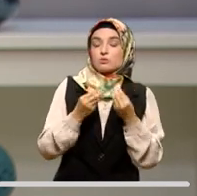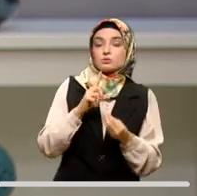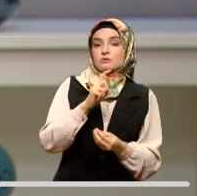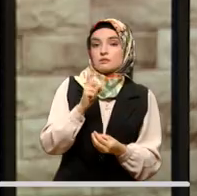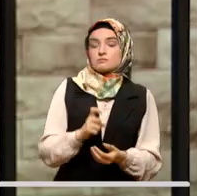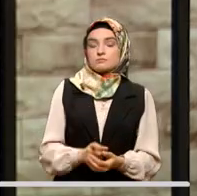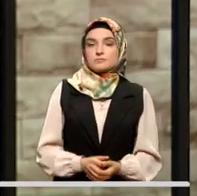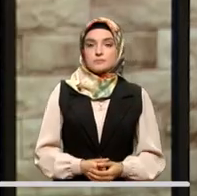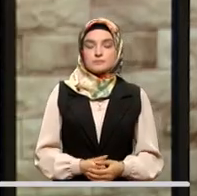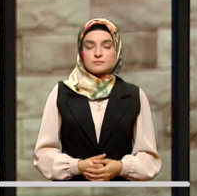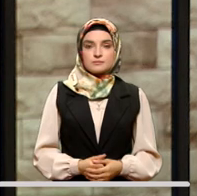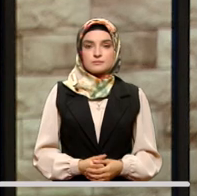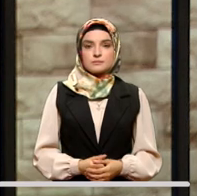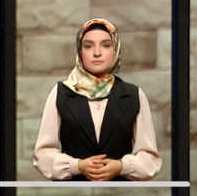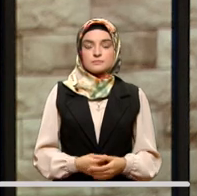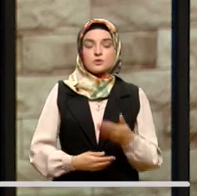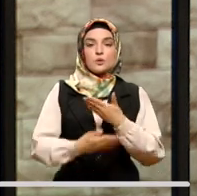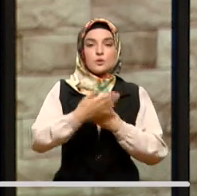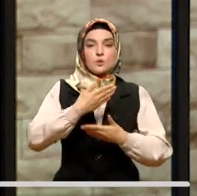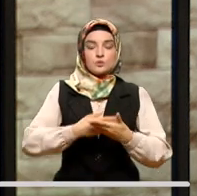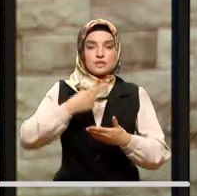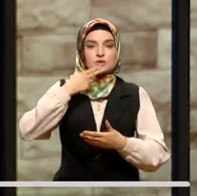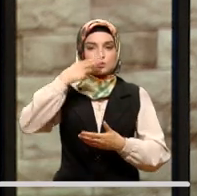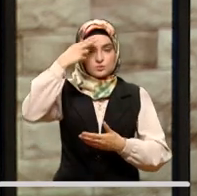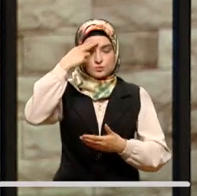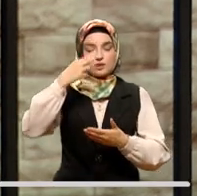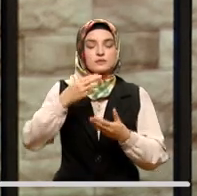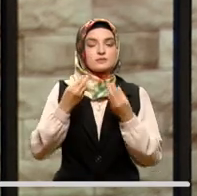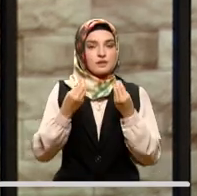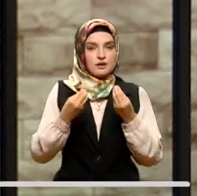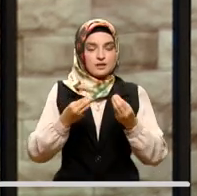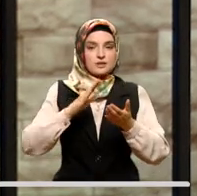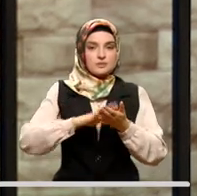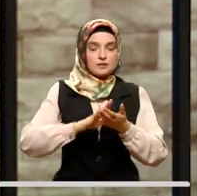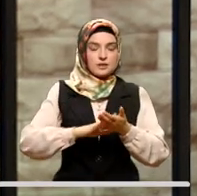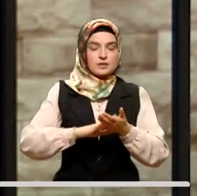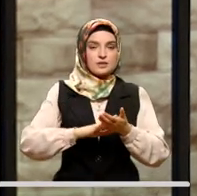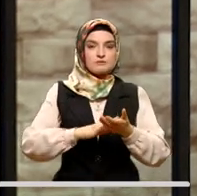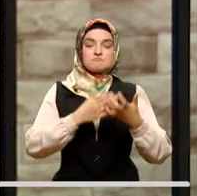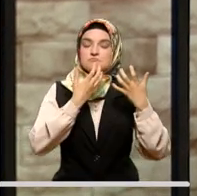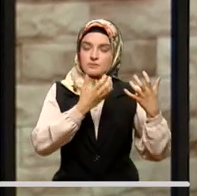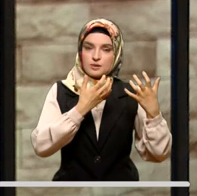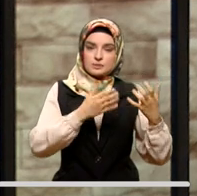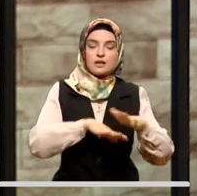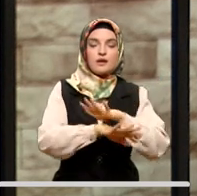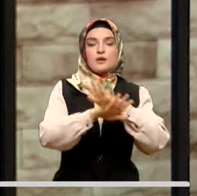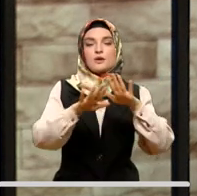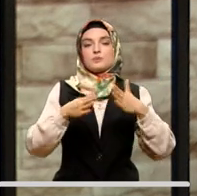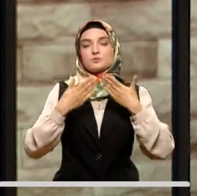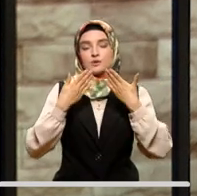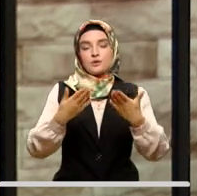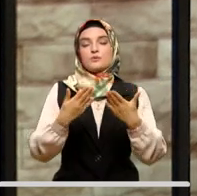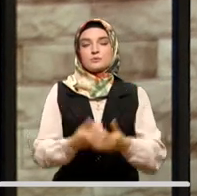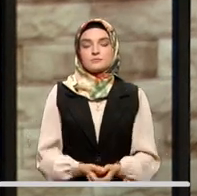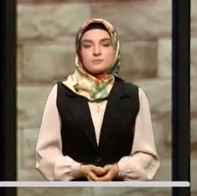hocam? Öncelikle Cuma'nın hayrı, bereketi ve merhameti hepimiz üzerine olsun. İkinci olarak da